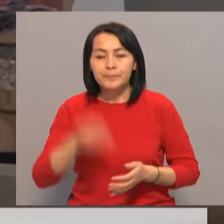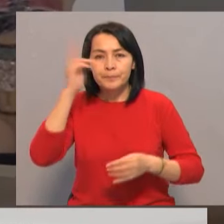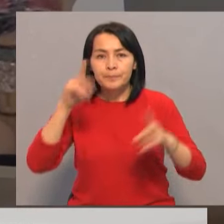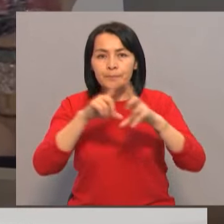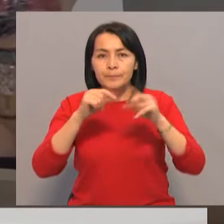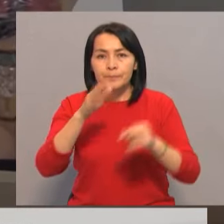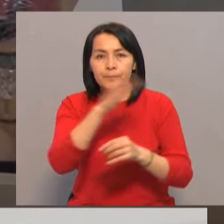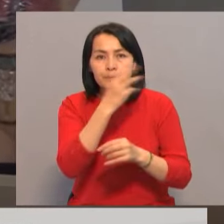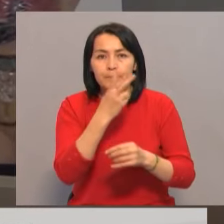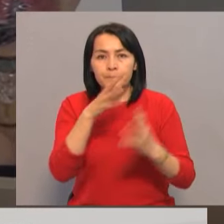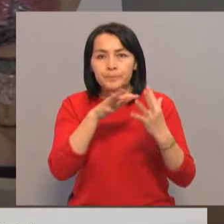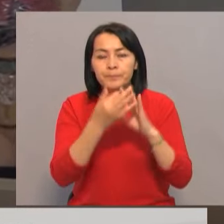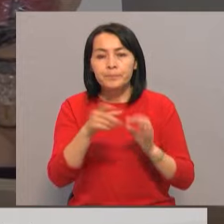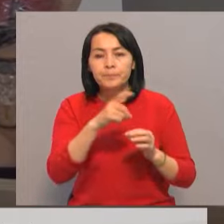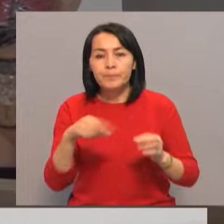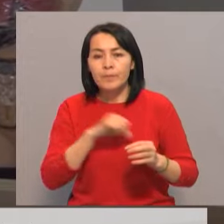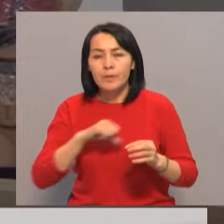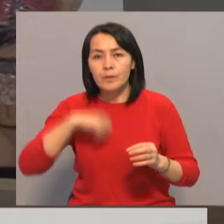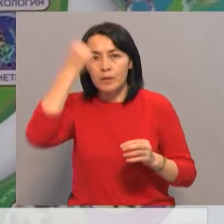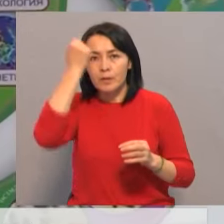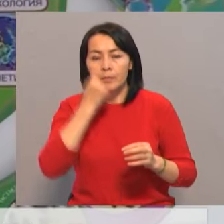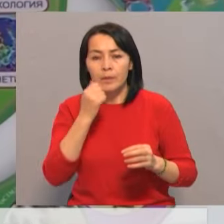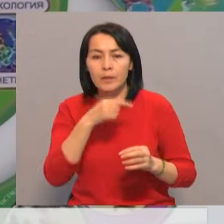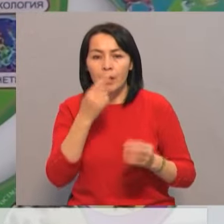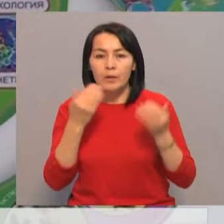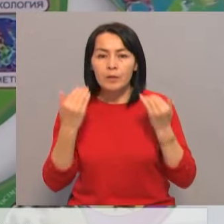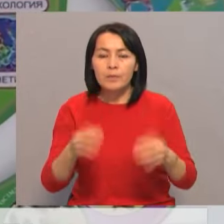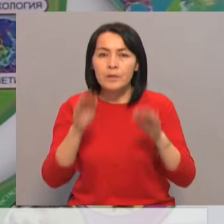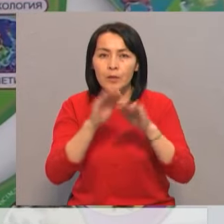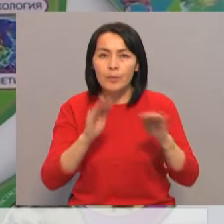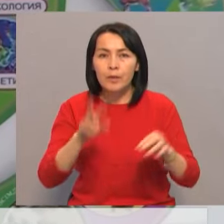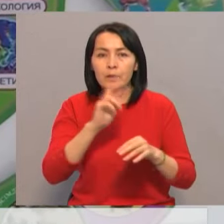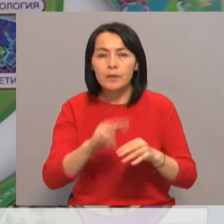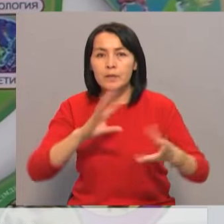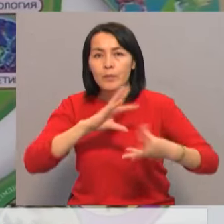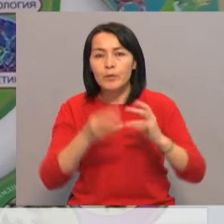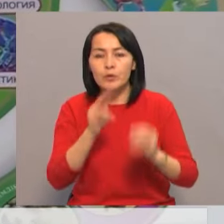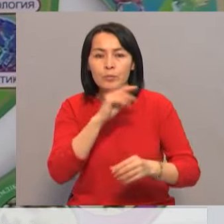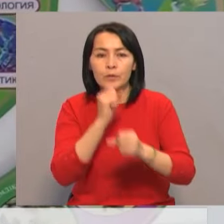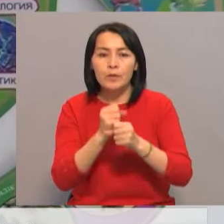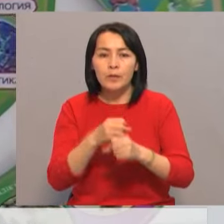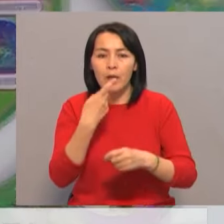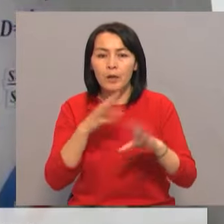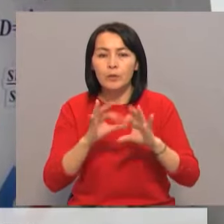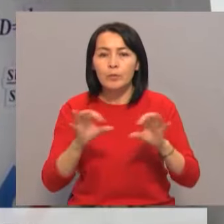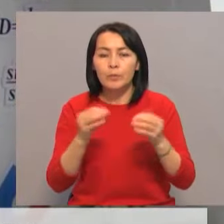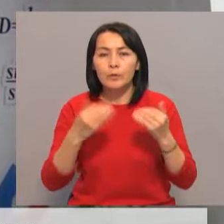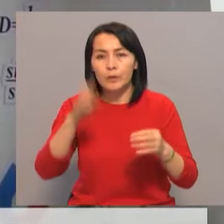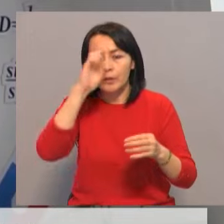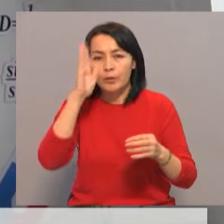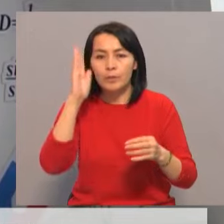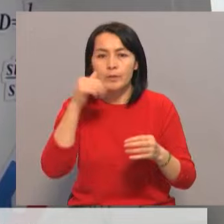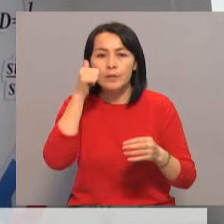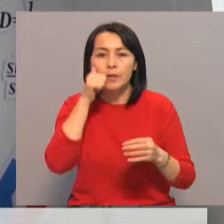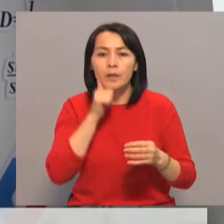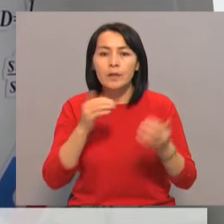ошағын аралап көрген ауыл тұрғындары өз ризашылықтарын білдіре отырып, бала тәрбиесінде бірлесе жұмыс жасайтындарын жеткізді. Ел болашағының